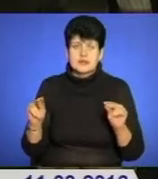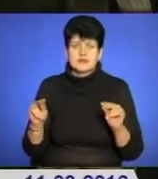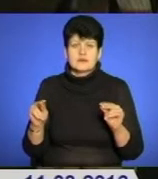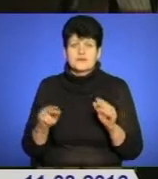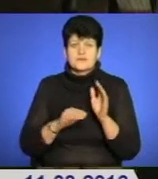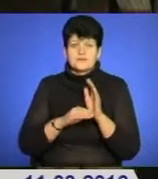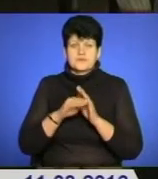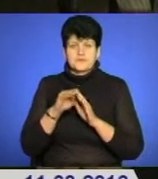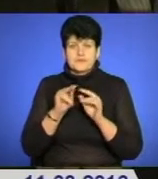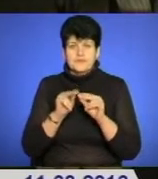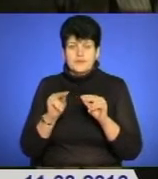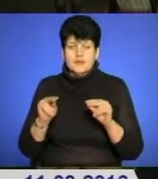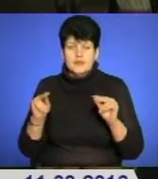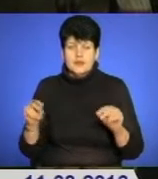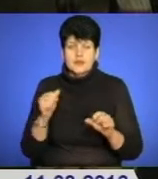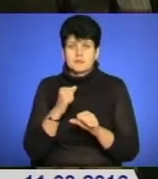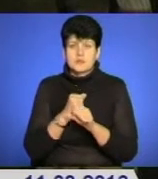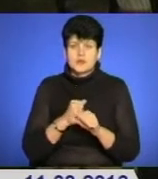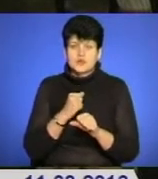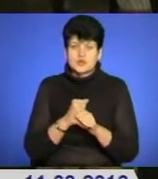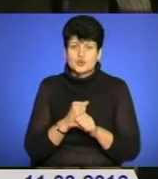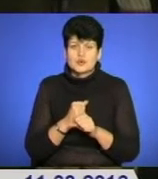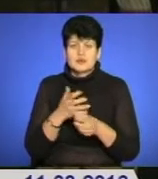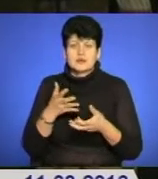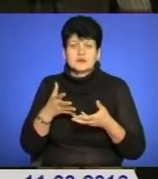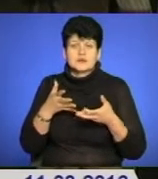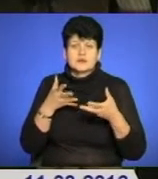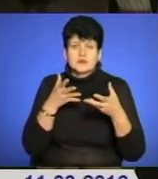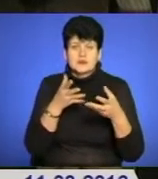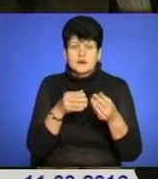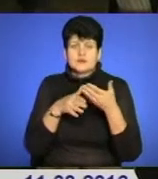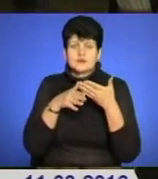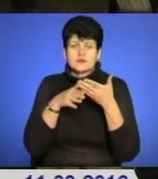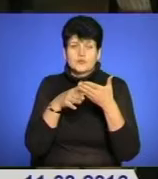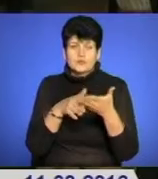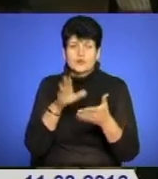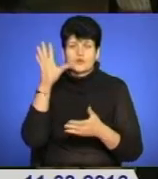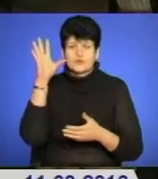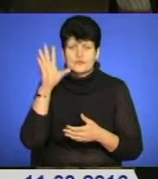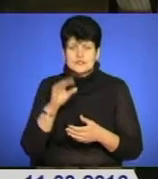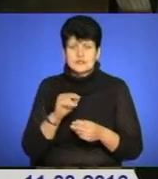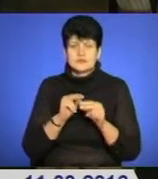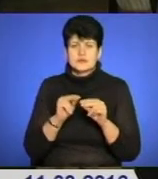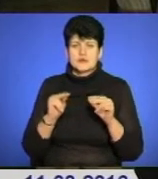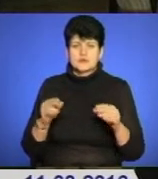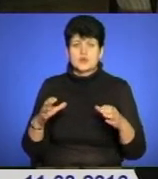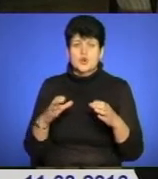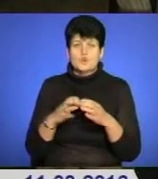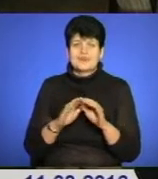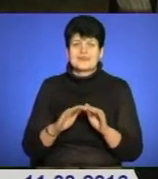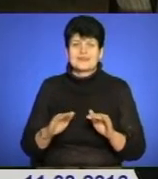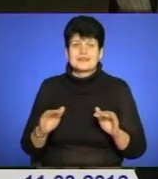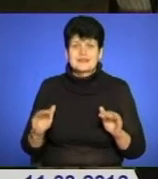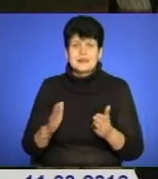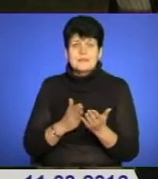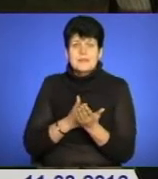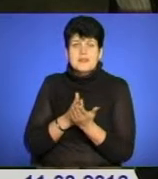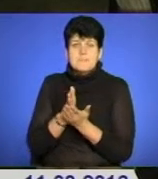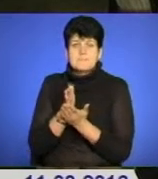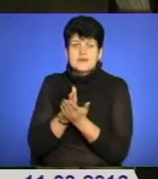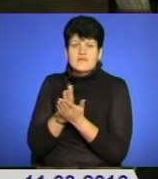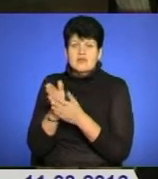методистів відділів освіти, які працюють, які надихають, які допомагають усім педагогічним колективам, дітям, направляють